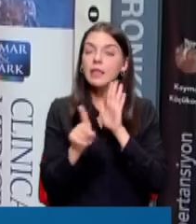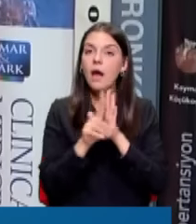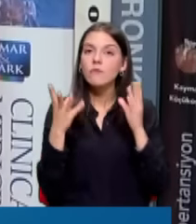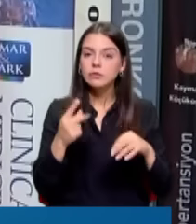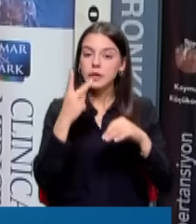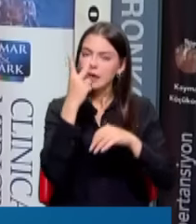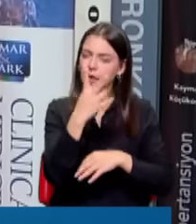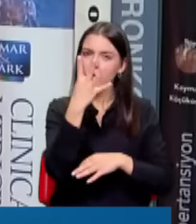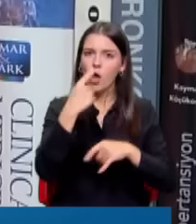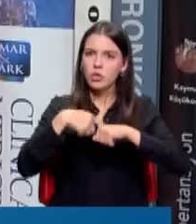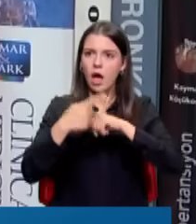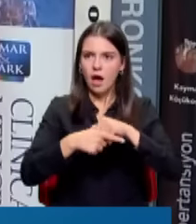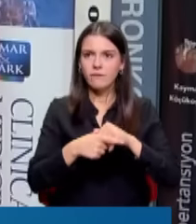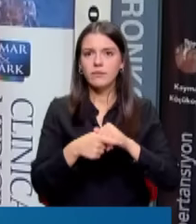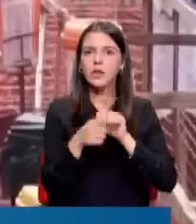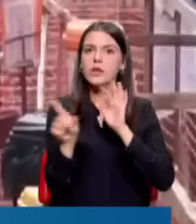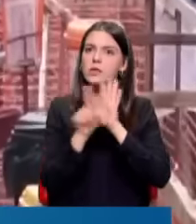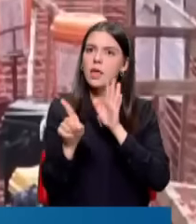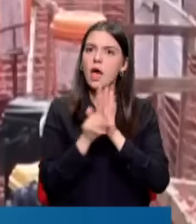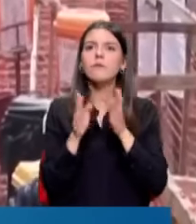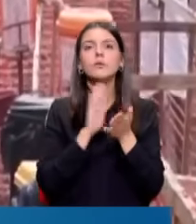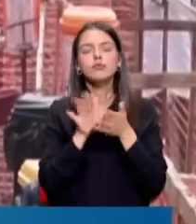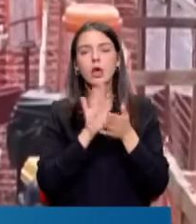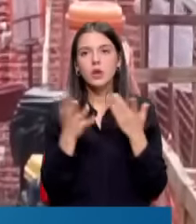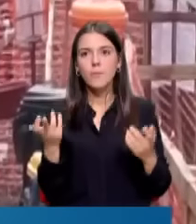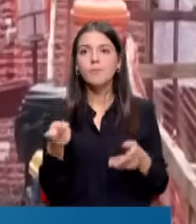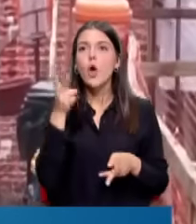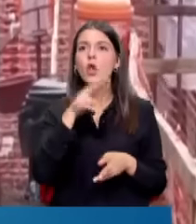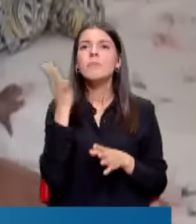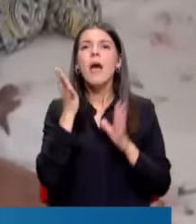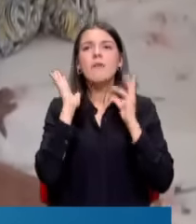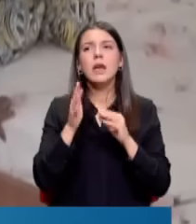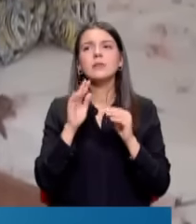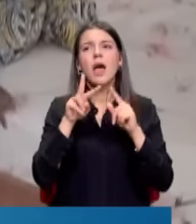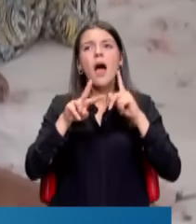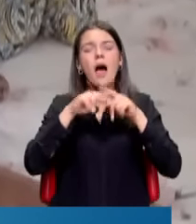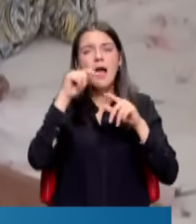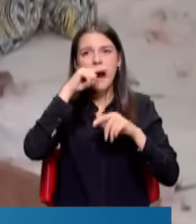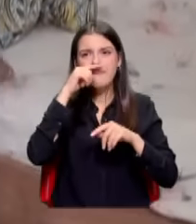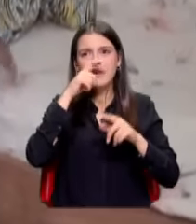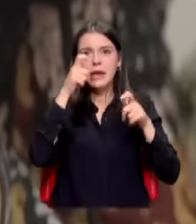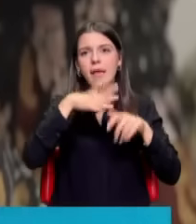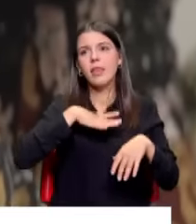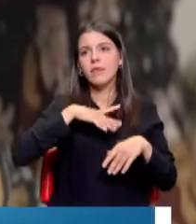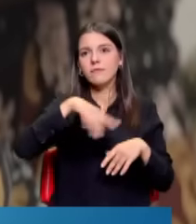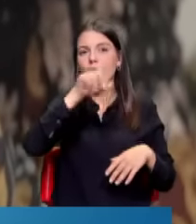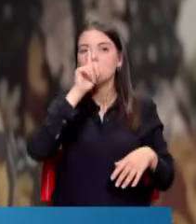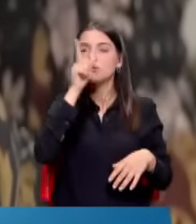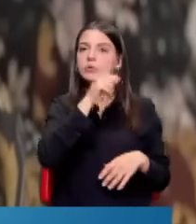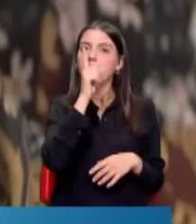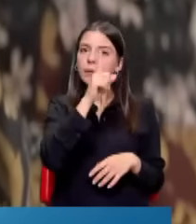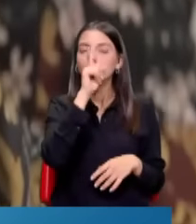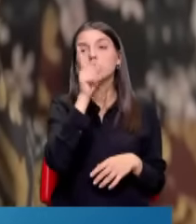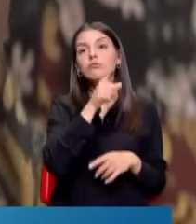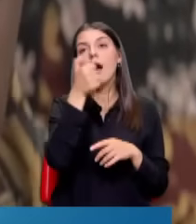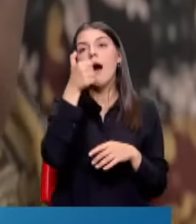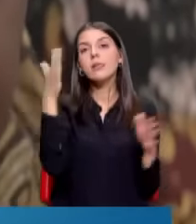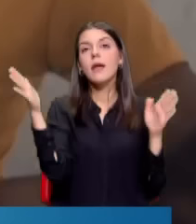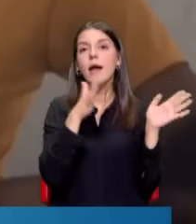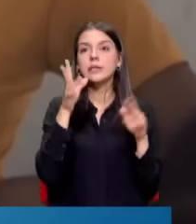hafta içerisinde şifayla iyileşiyor. Ölüm daha çok Afrika'daki olgularda var. %1 ile %6 arasında